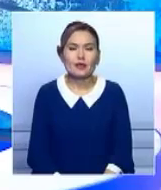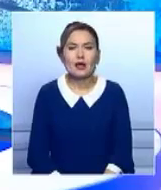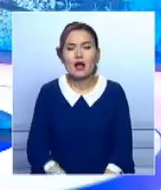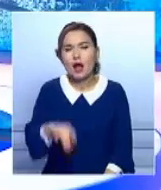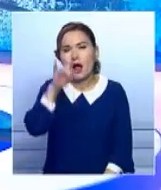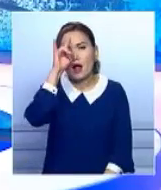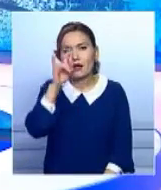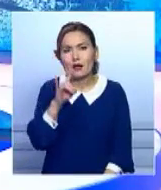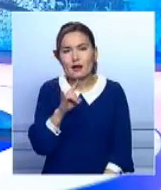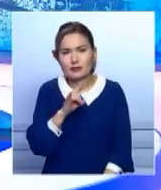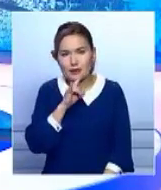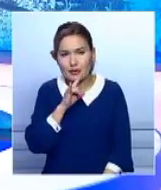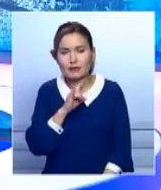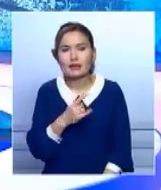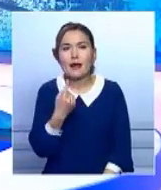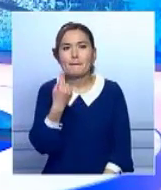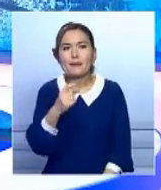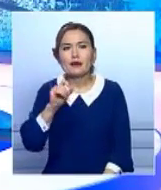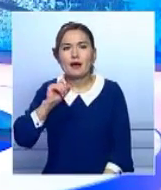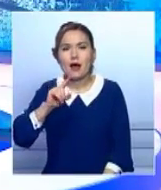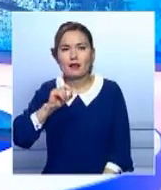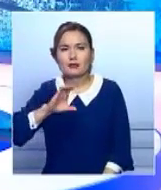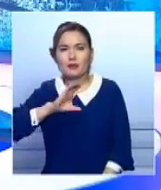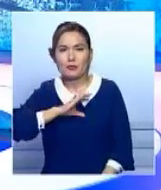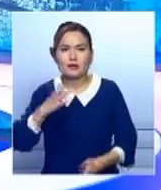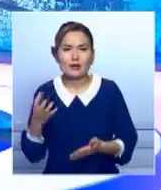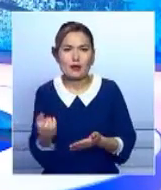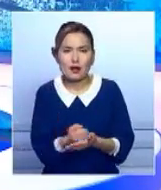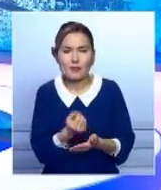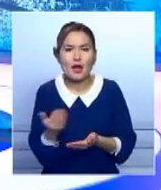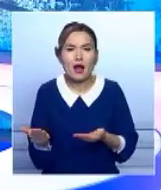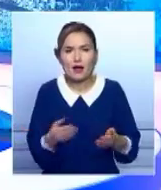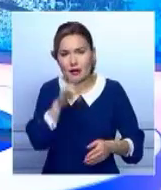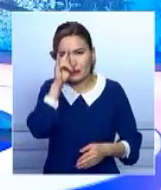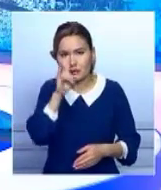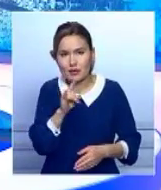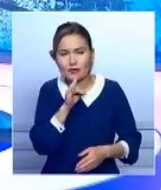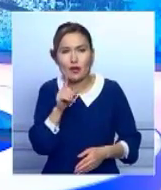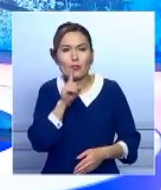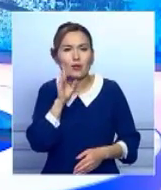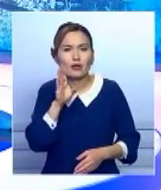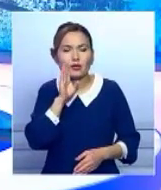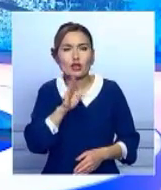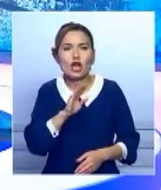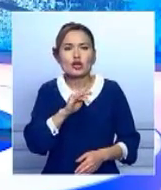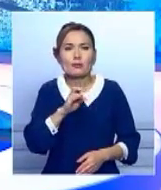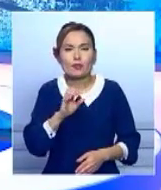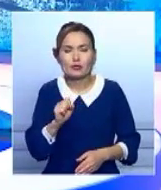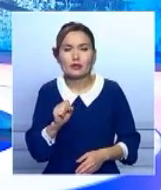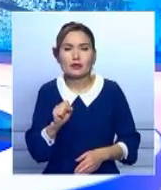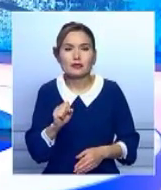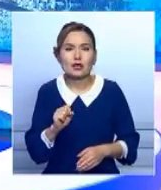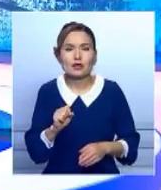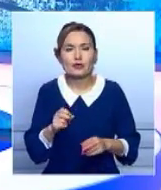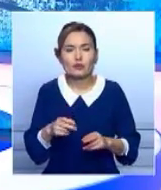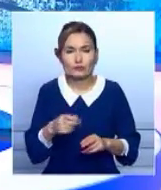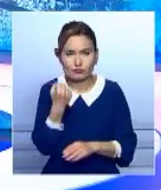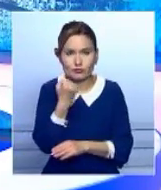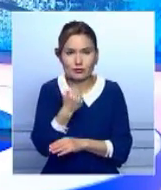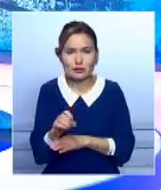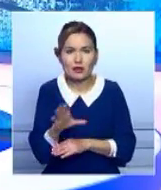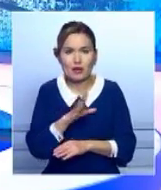Ұлттық құрама қоржыны тағы бір алтынмен толықты. Фристайлдан қазақстандық Жанбота Алдабергенова мен Бағлан Іңкәрбек универсиада чемпион